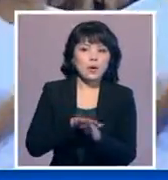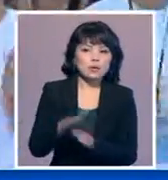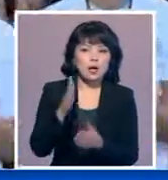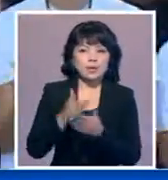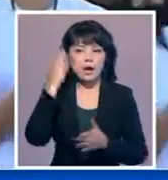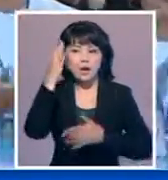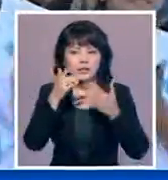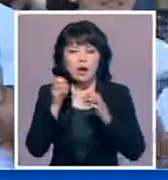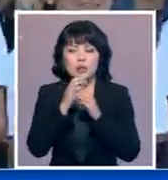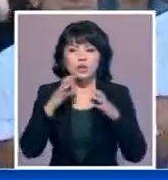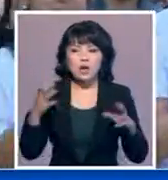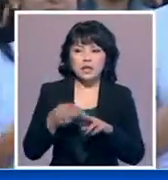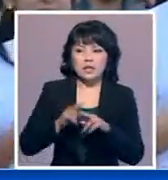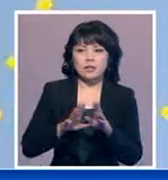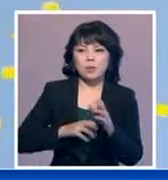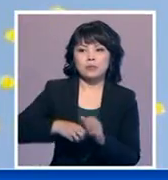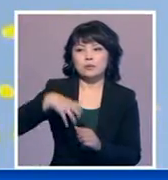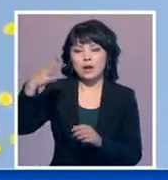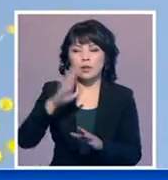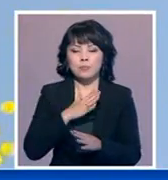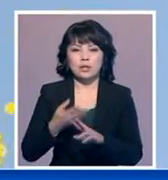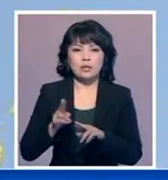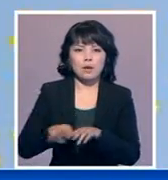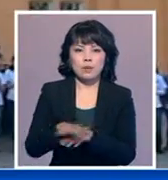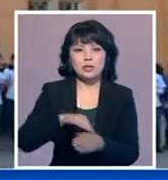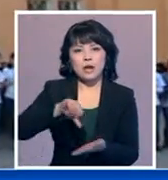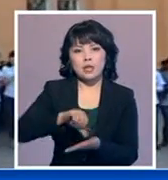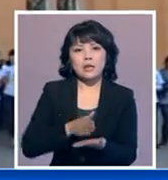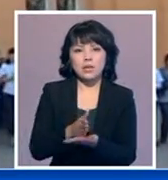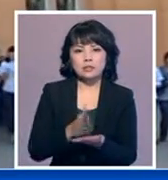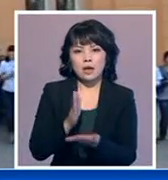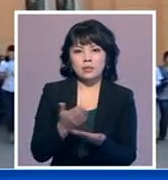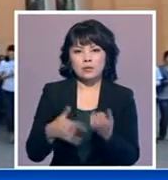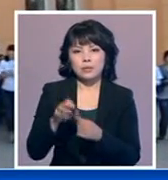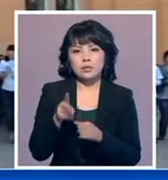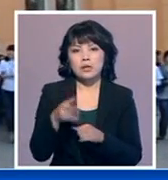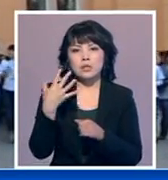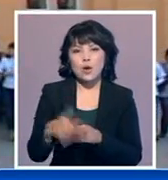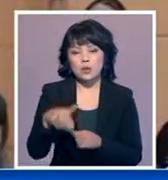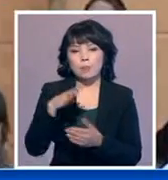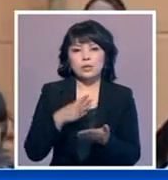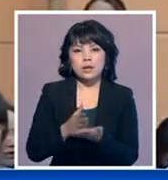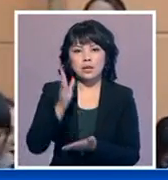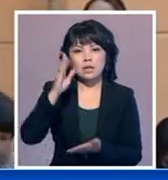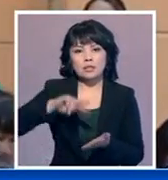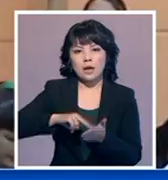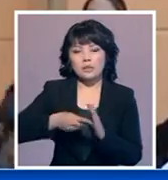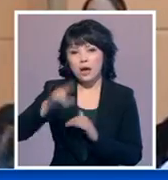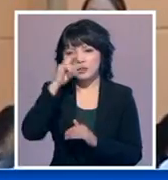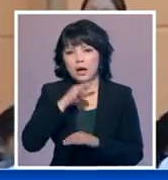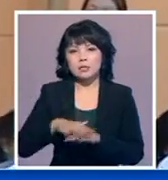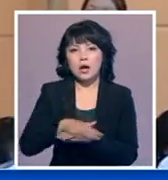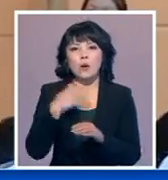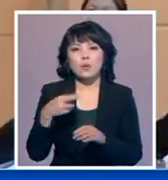әуе шарларына салып аспанға ұшырды. Әрбір қатысушы саяси құжат Қазақстан 2050 стратегиясында көрсетілген дамыған 30 елдің